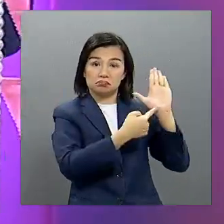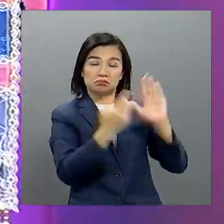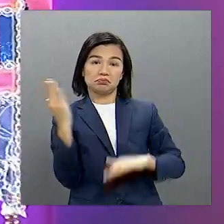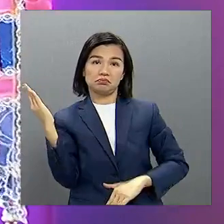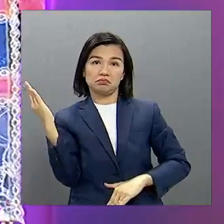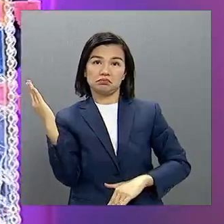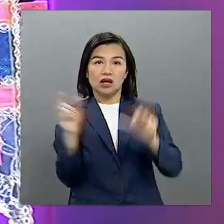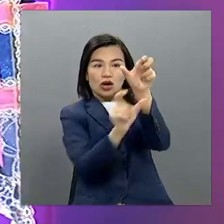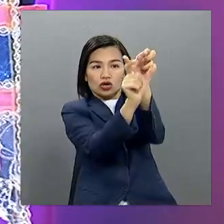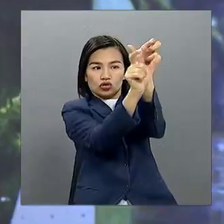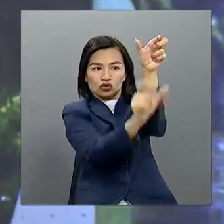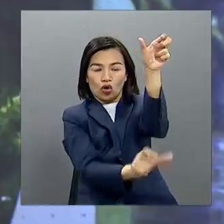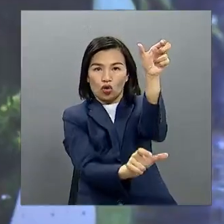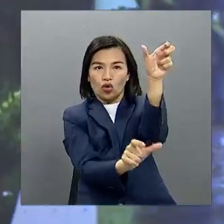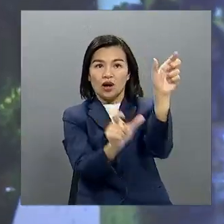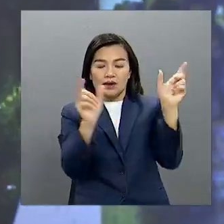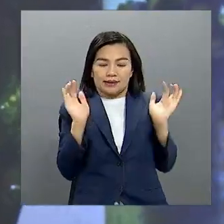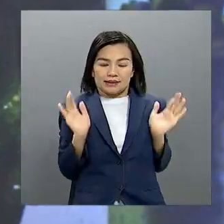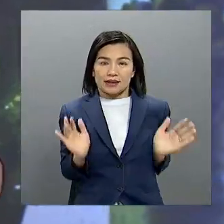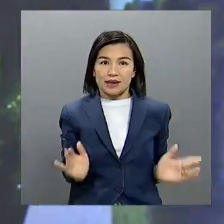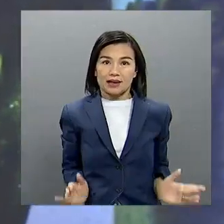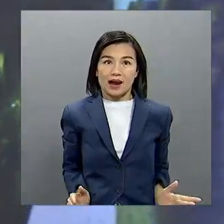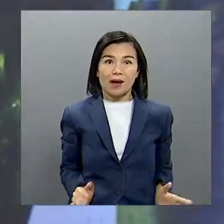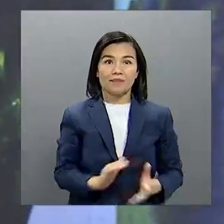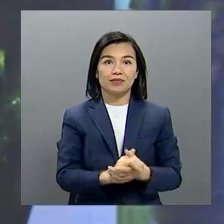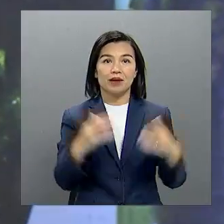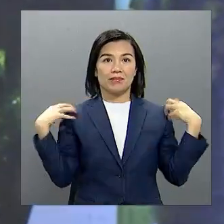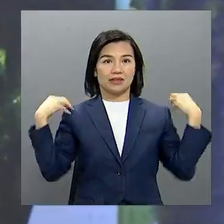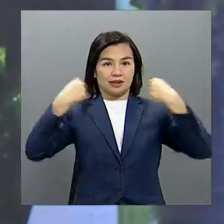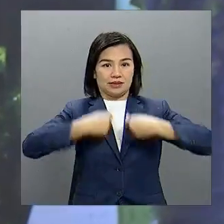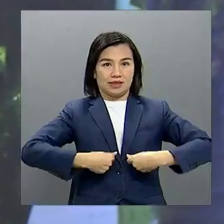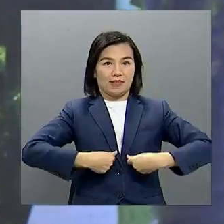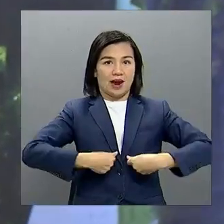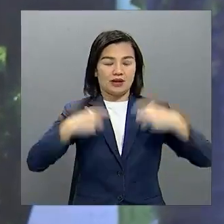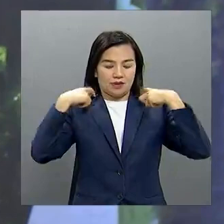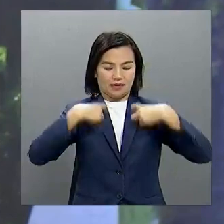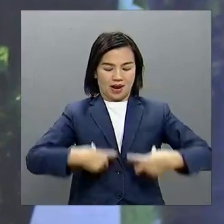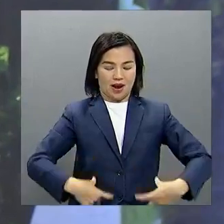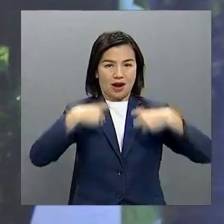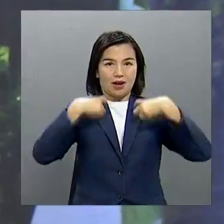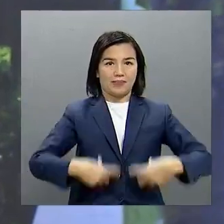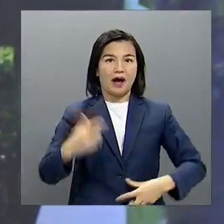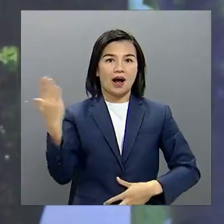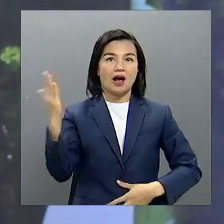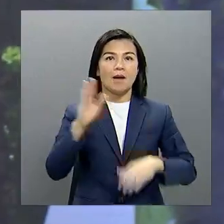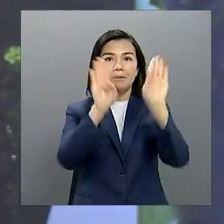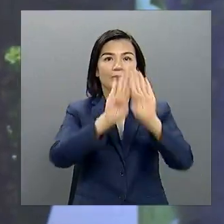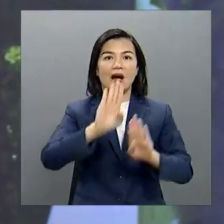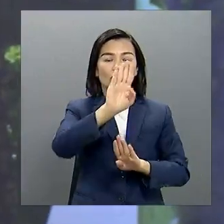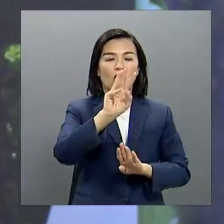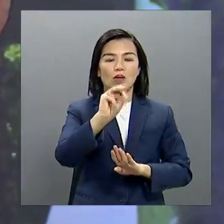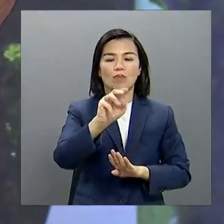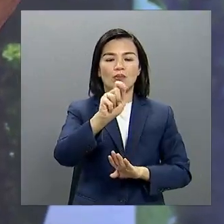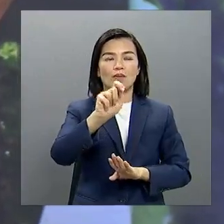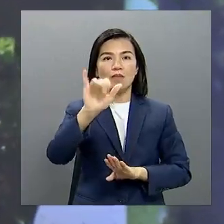ขาบและที่คุณชมัยพรสวมอยู่ใส่อยู่ก็คือ สบายมอญค่ะ สบายมอญ นี่เลยค่ะมีความสวยงามจริงมีหลายลายนะนี่เขามีส